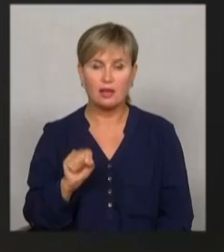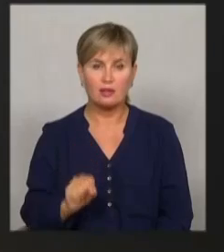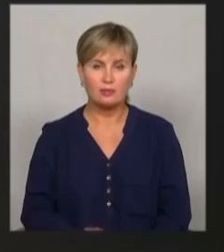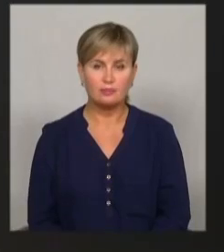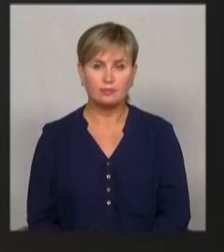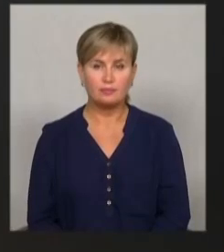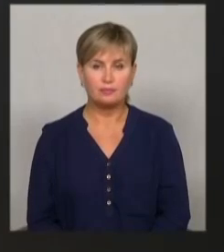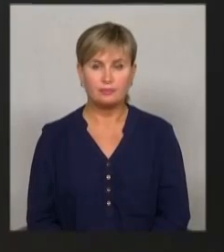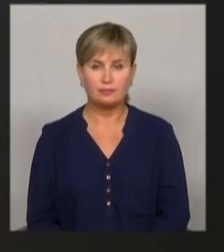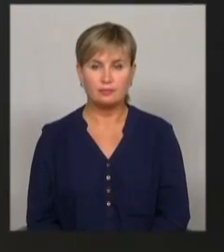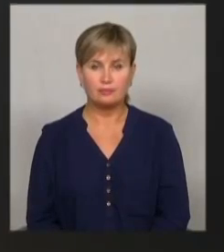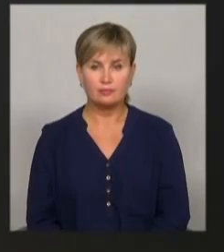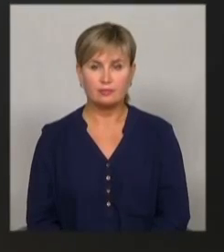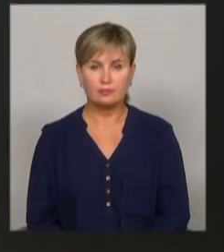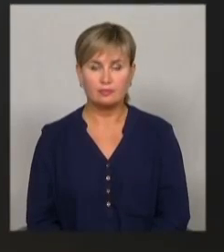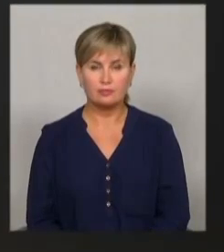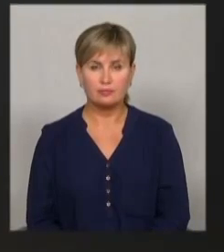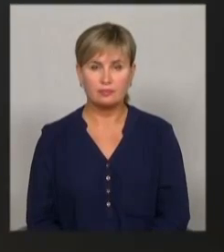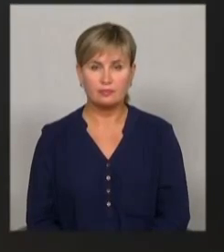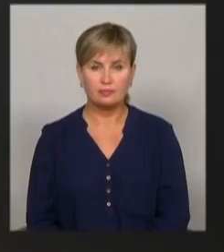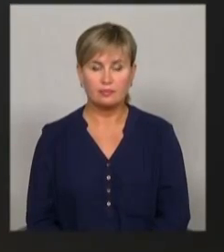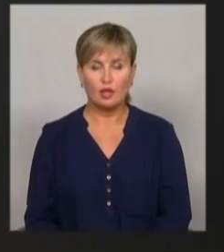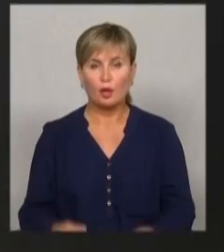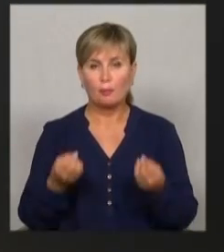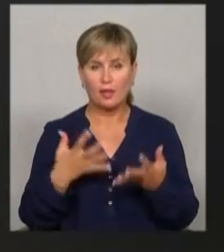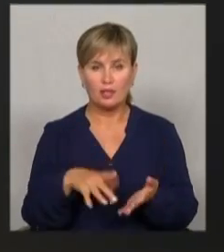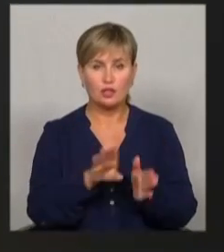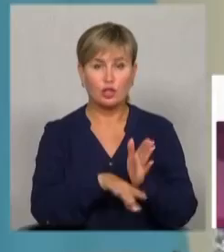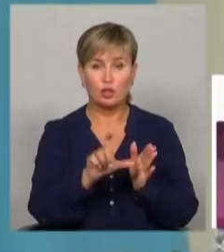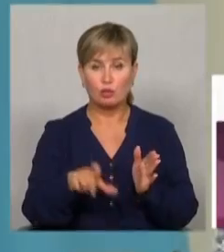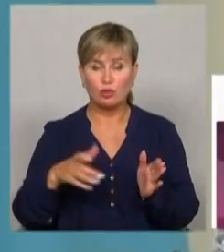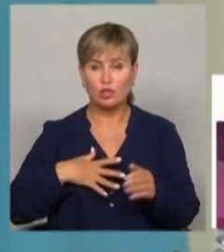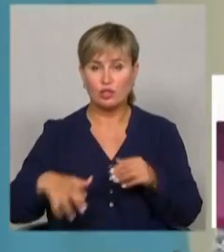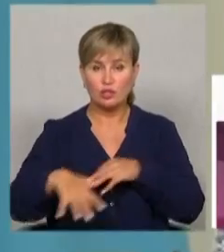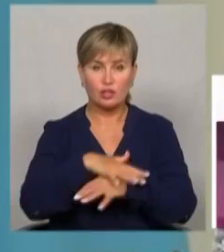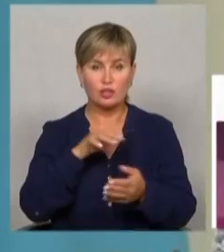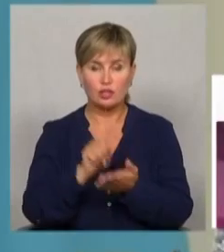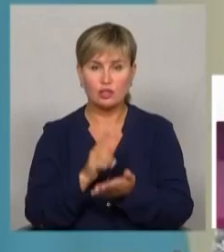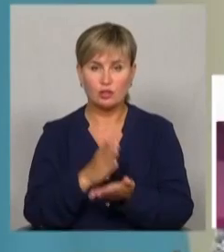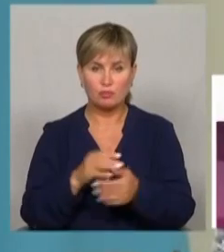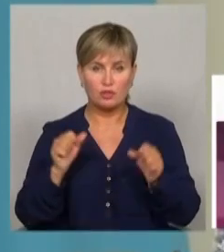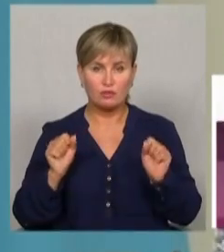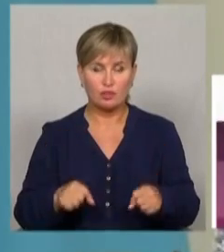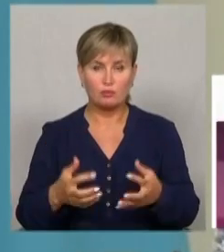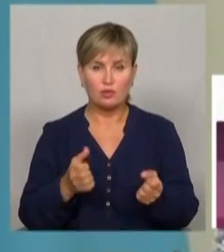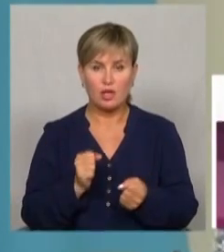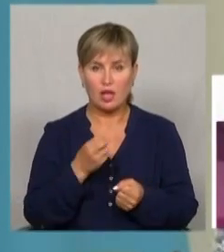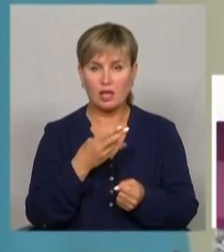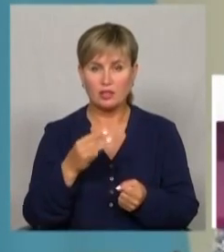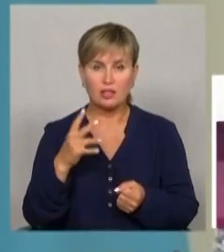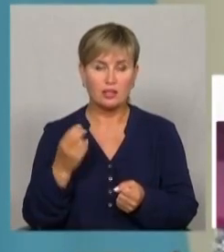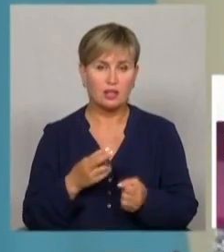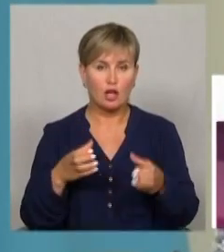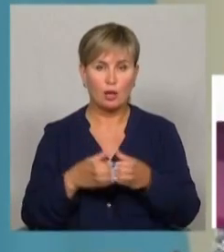один ресивер зенцова a country простые граждане нашей страны должны иметь возможность приобретать акции национальных компаний